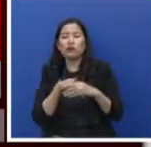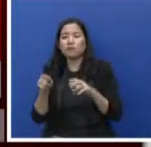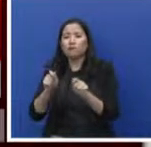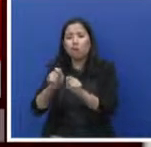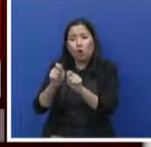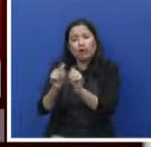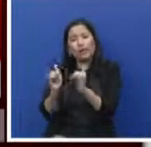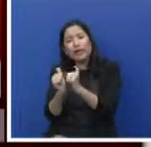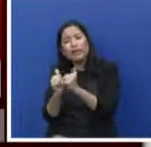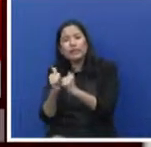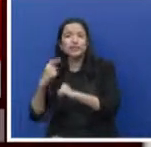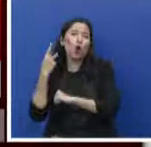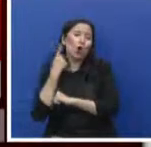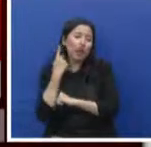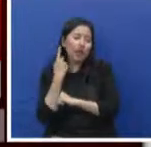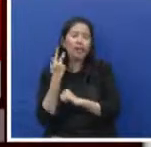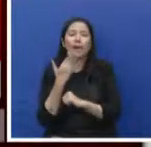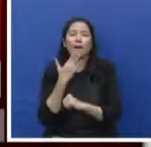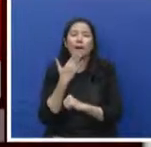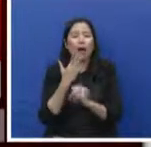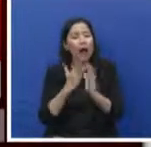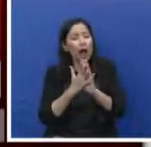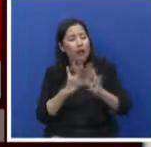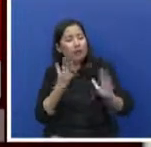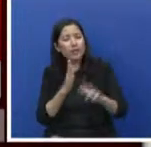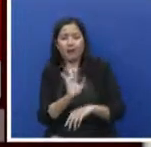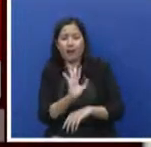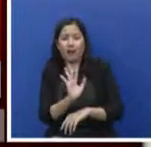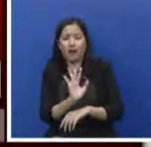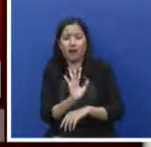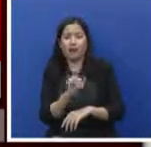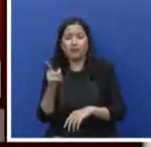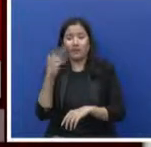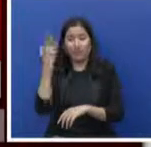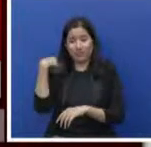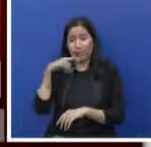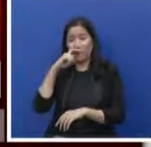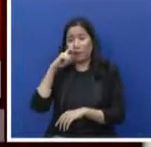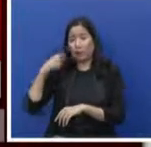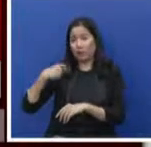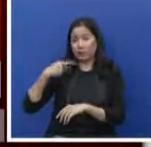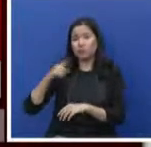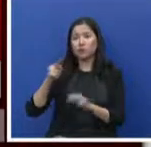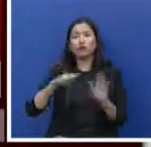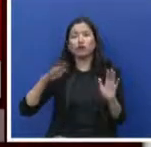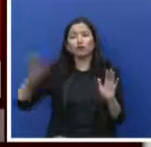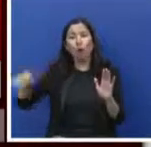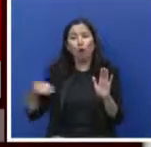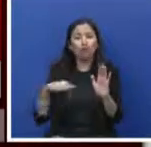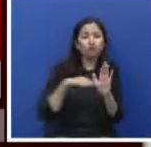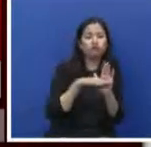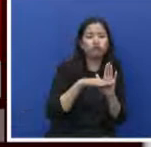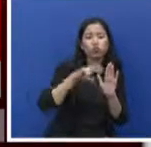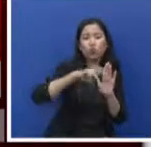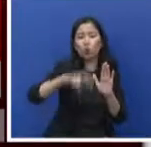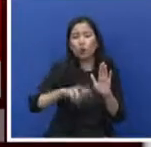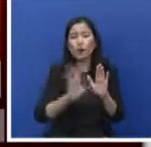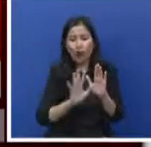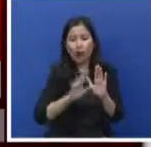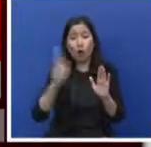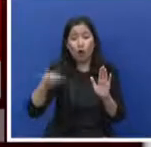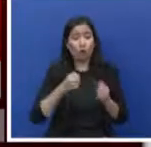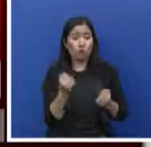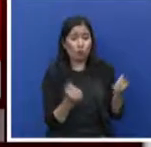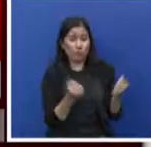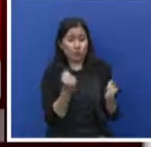tanpa menciptakan tidak adanya antrian. Tadi yang disebutkan oleh Pak Menteri, orang-orang nggak usah turun dari mobil, jadi ngerasa aman. Kalau orang nggak punya